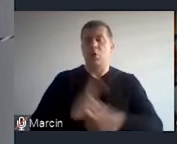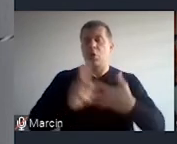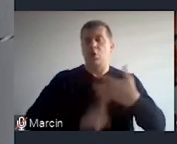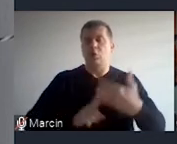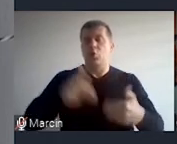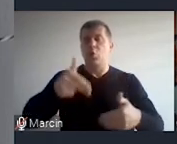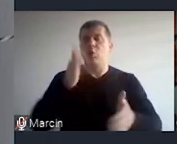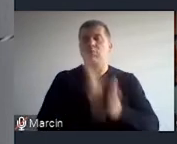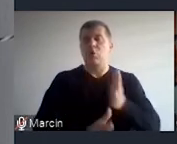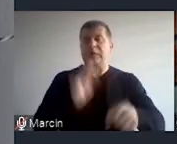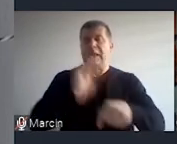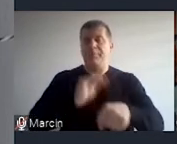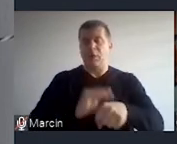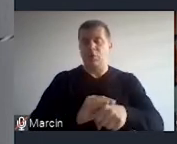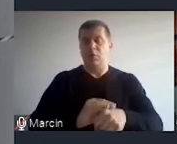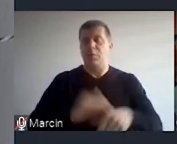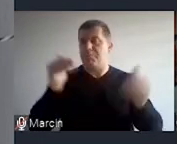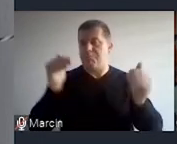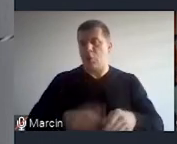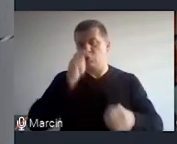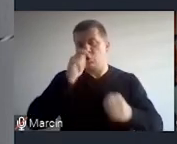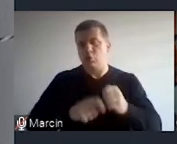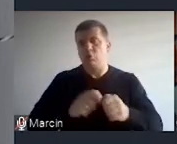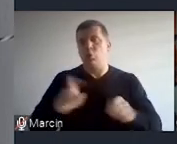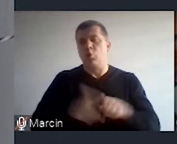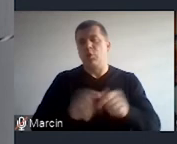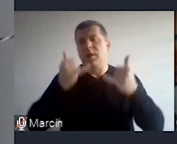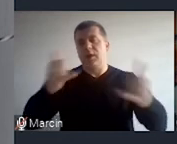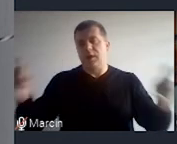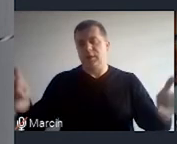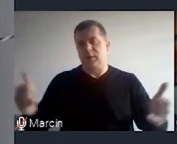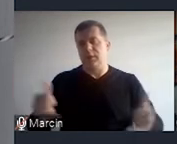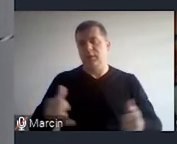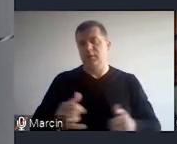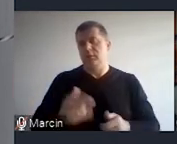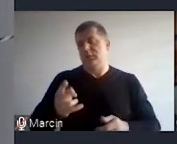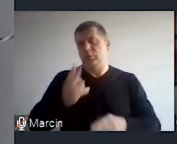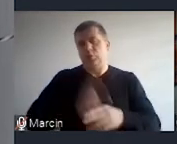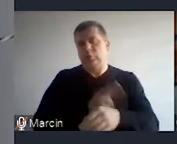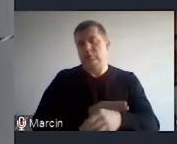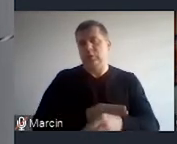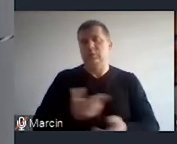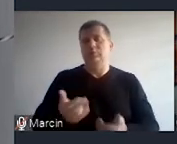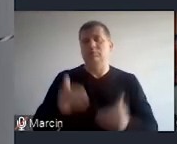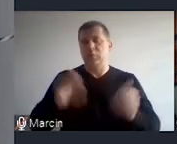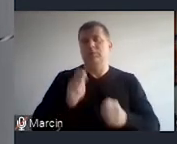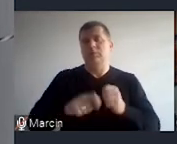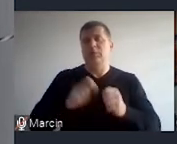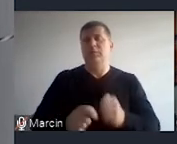rozliczane uproszczonymi metodami mogą kontrolować również inne podmioty spoza systemu wdrażania funduszy